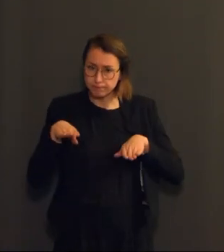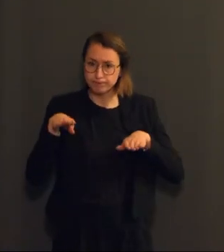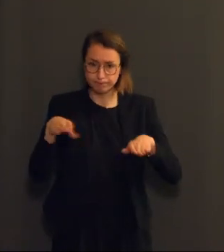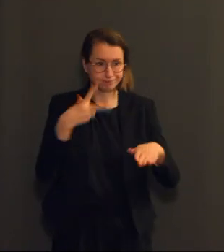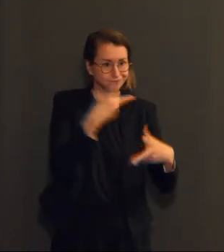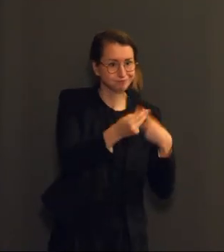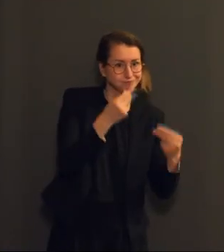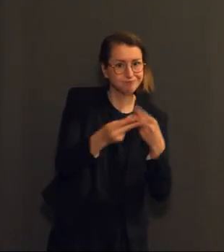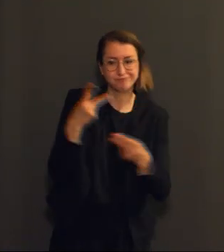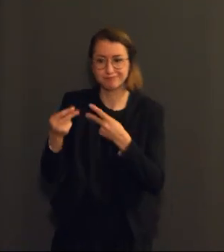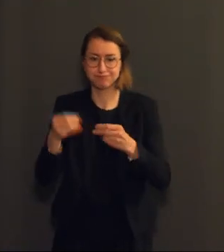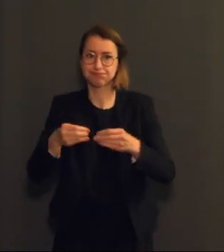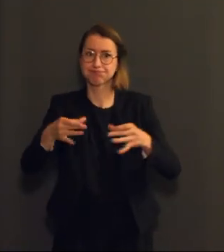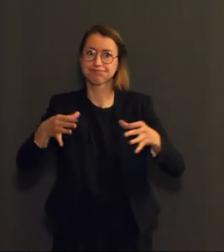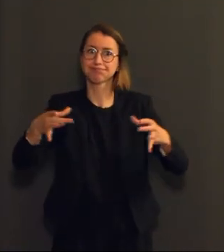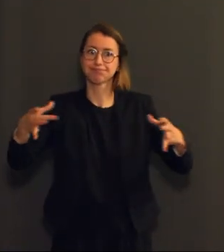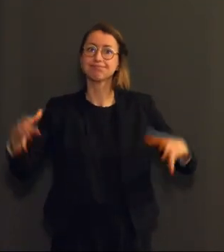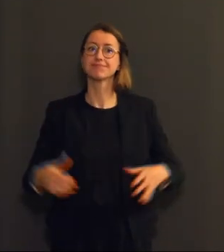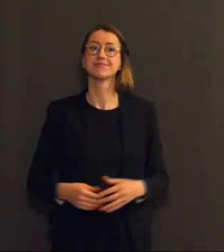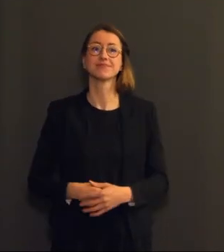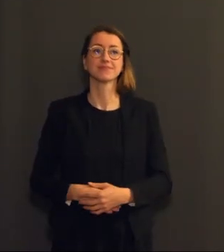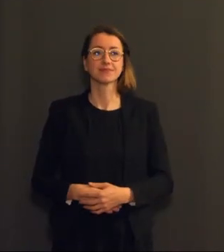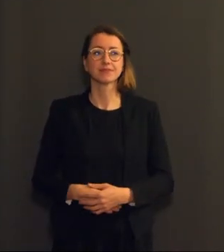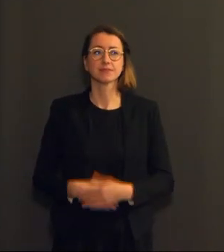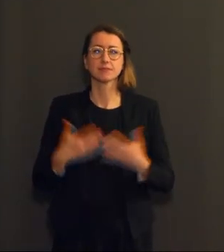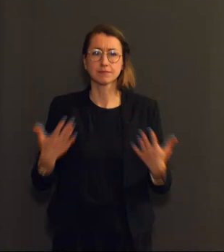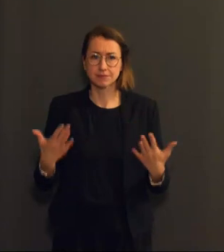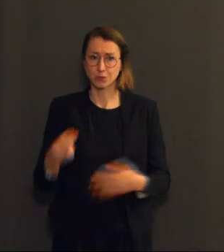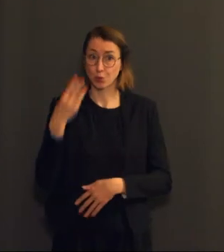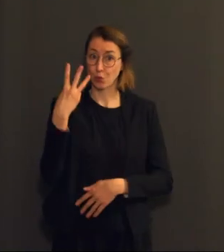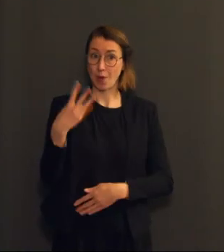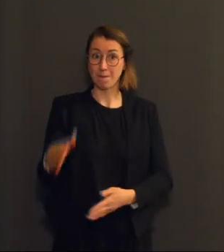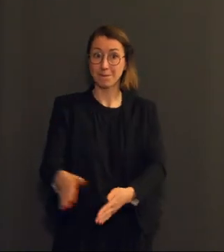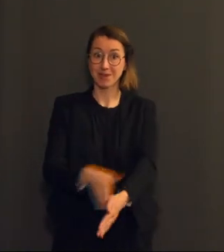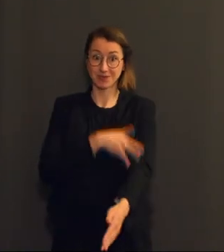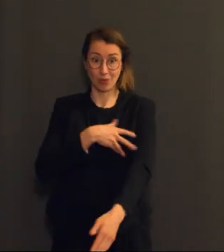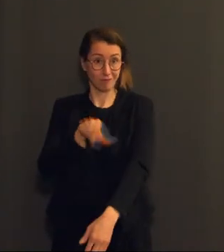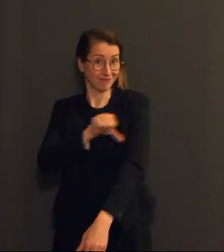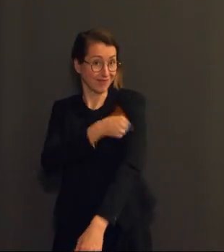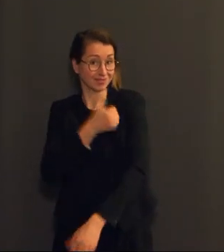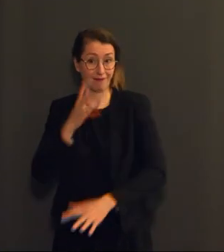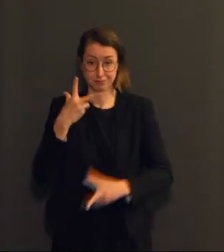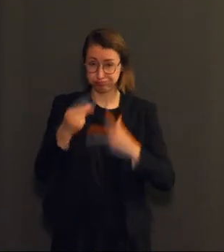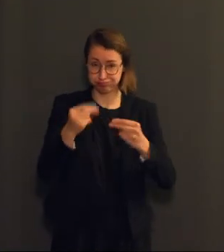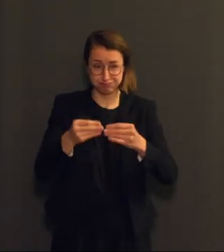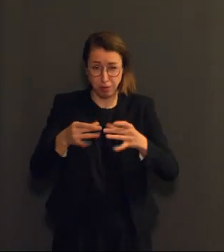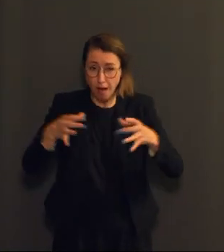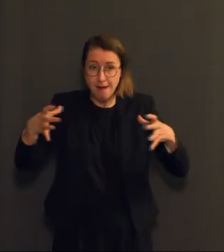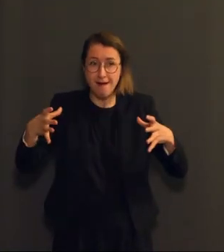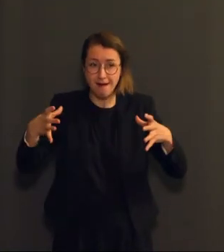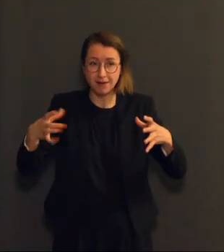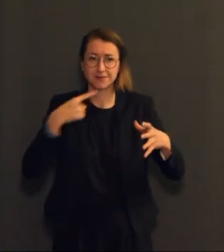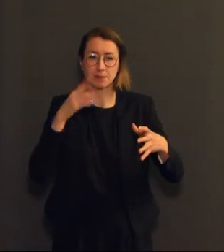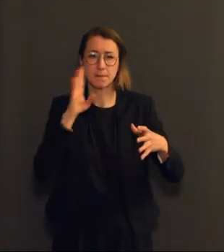Entre-temps, plus de 3 millions de vaccins ont été administrés. Si bien que désormais, un adulte sur quatre dans